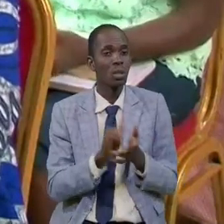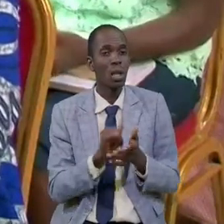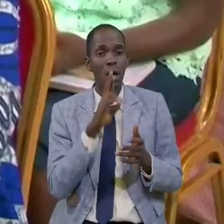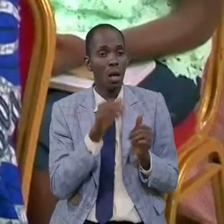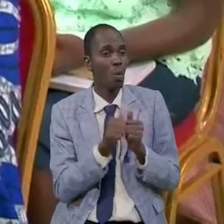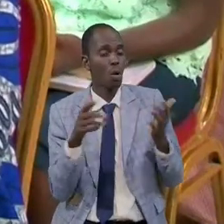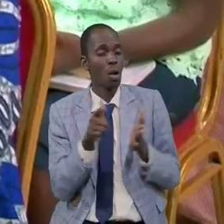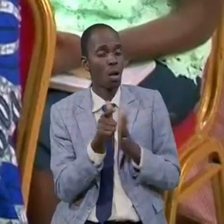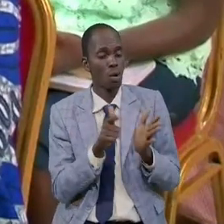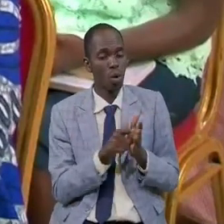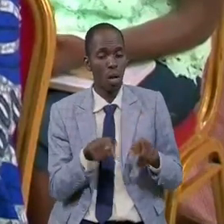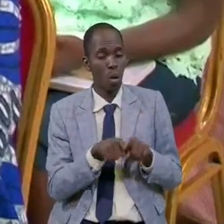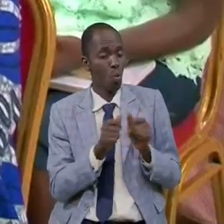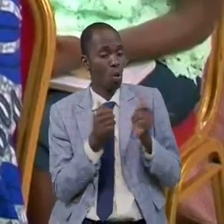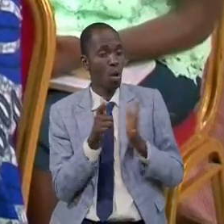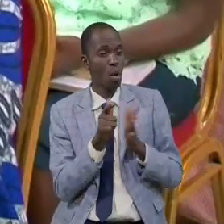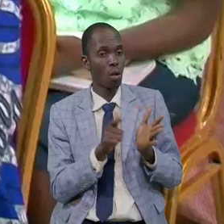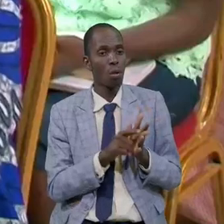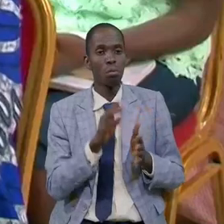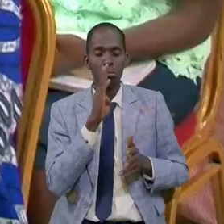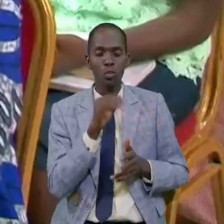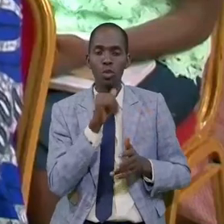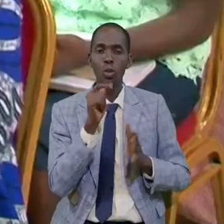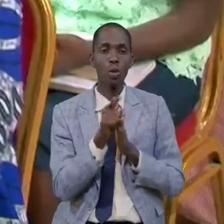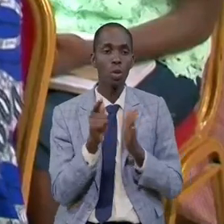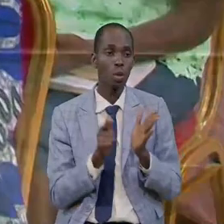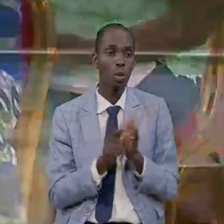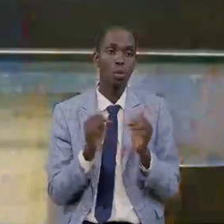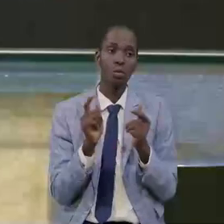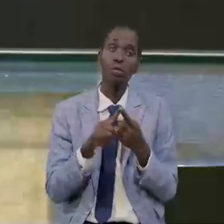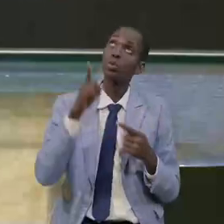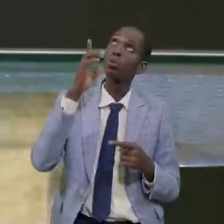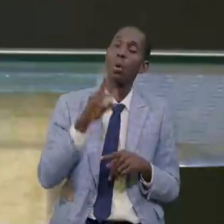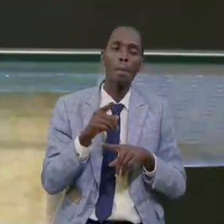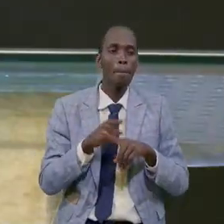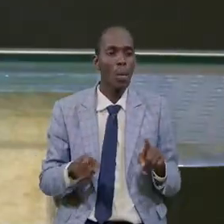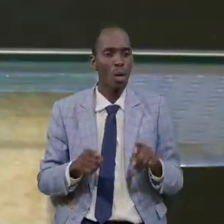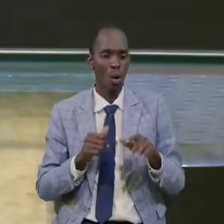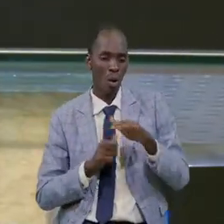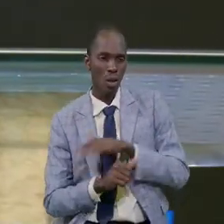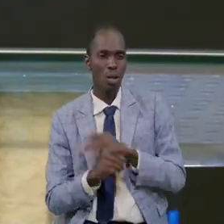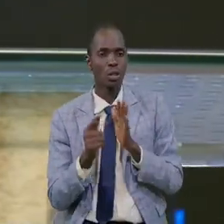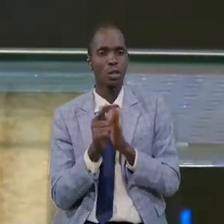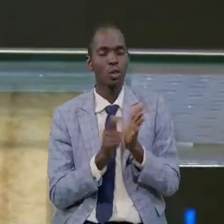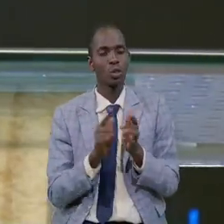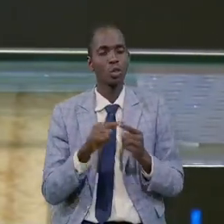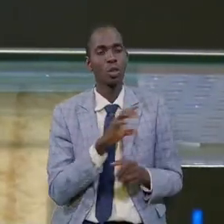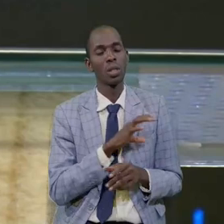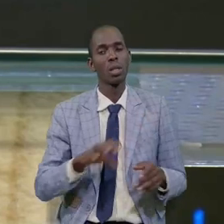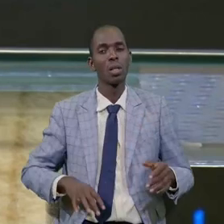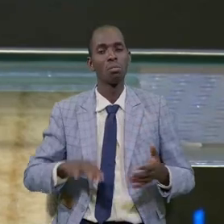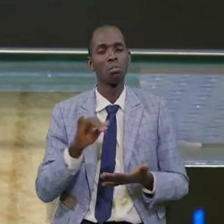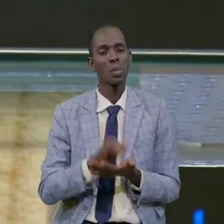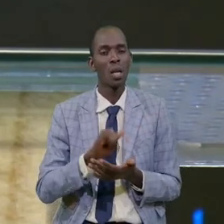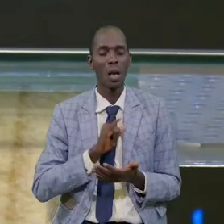comme sans loi, quoique je ne sois point sans la loi sans la loi de Christ, étant sous la loi